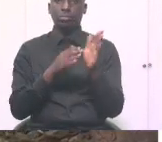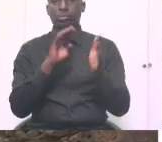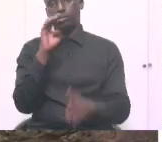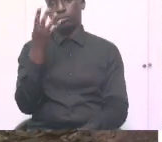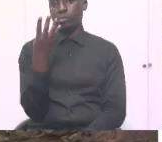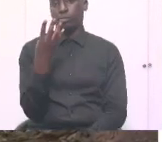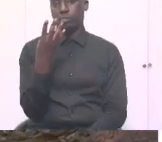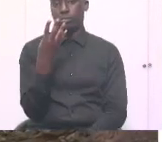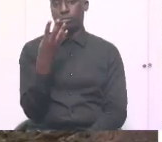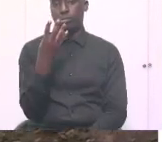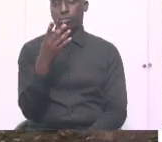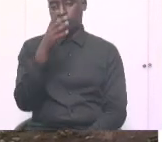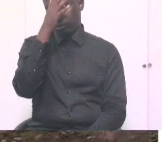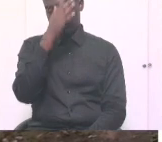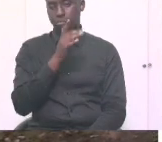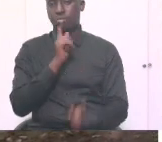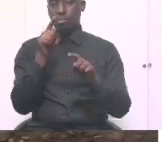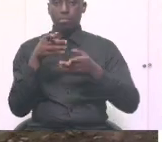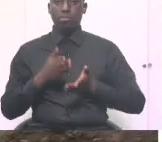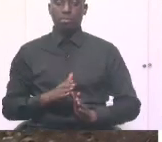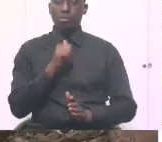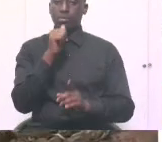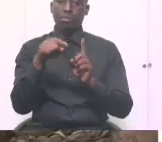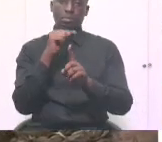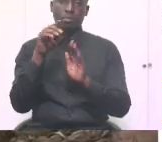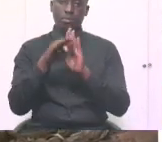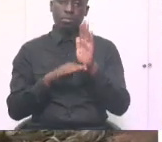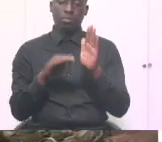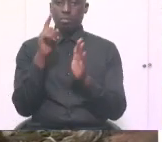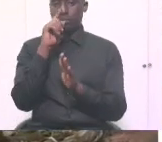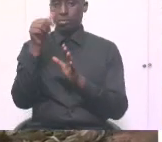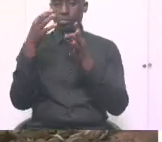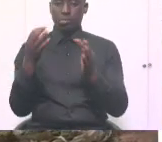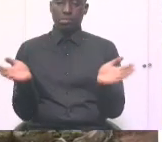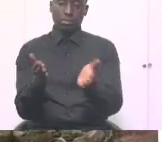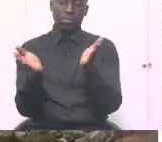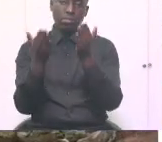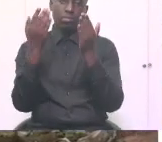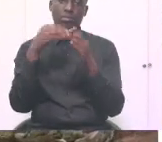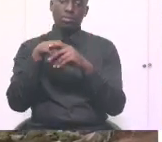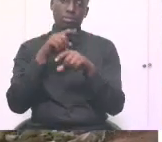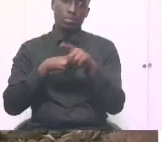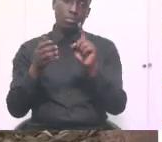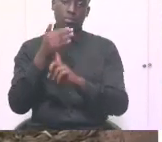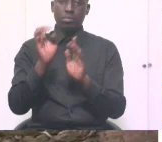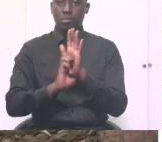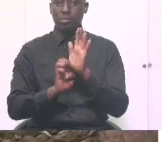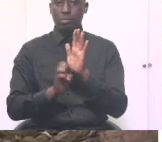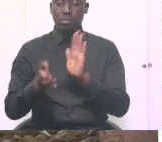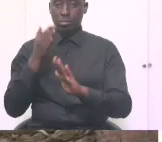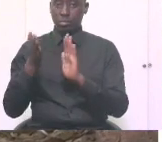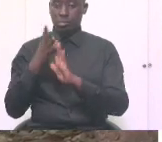bine umubyeyi akaza kubyara atarishe gahunda kandi ikindi tubashishikariza ko mu gihe abonye ikimenyetso mpuruza